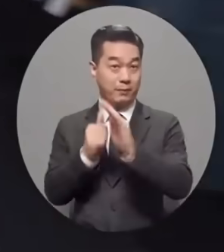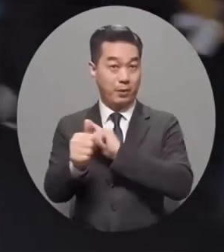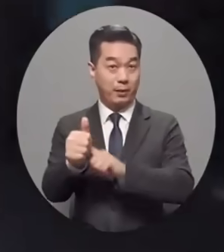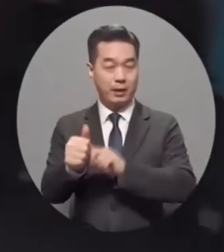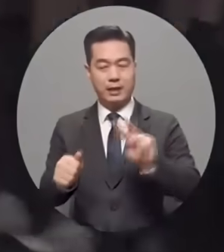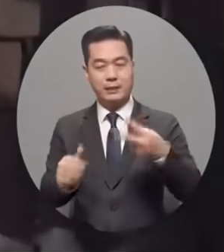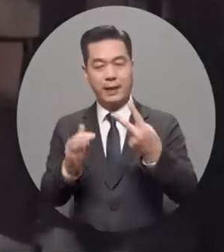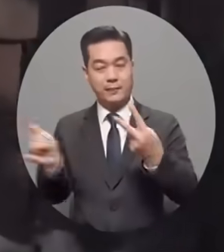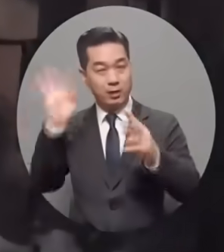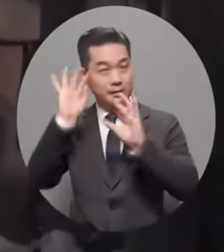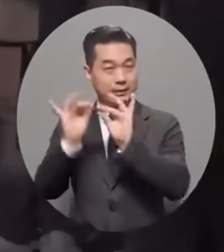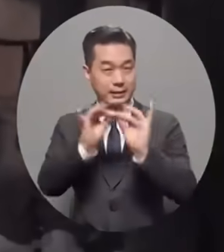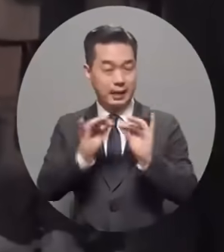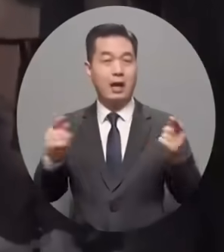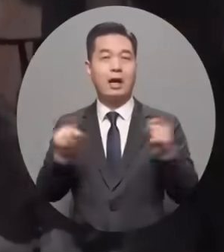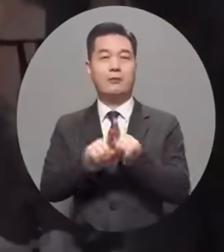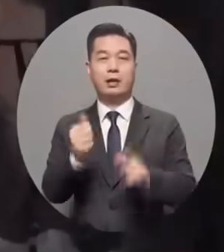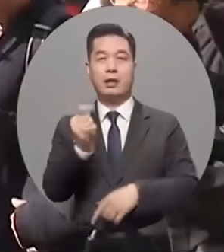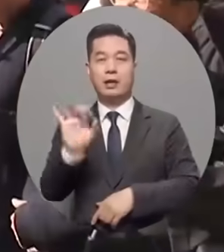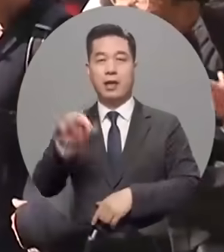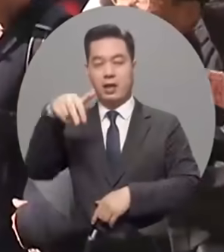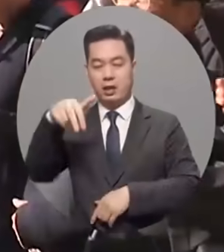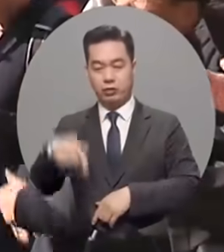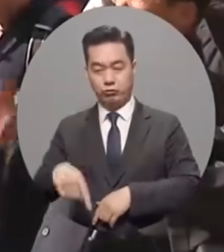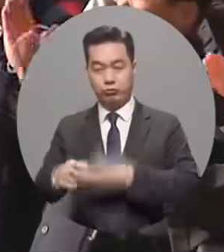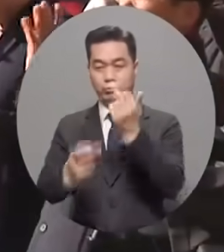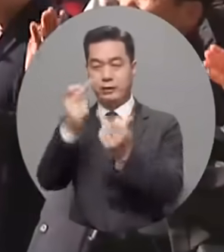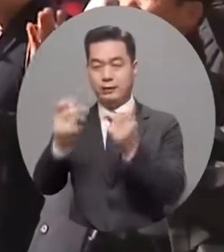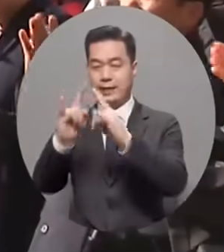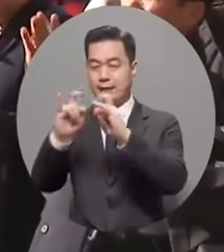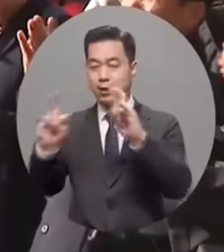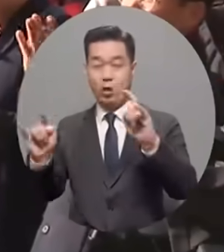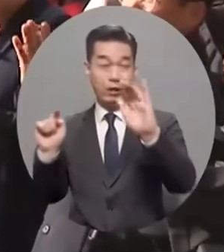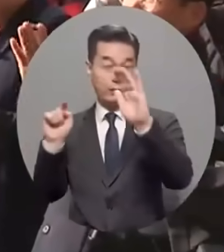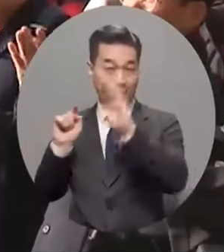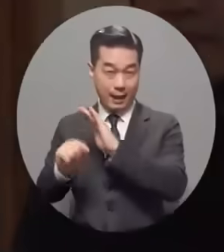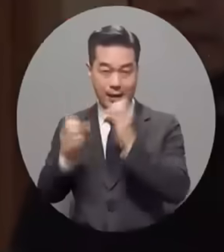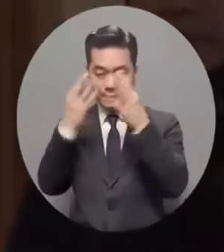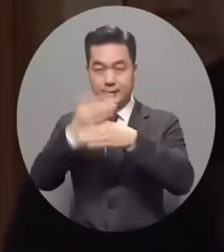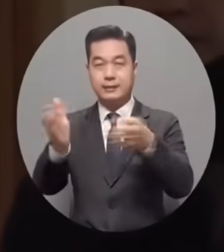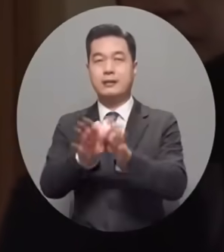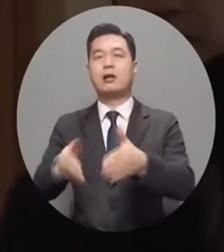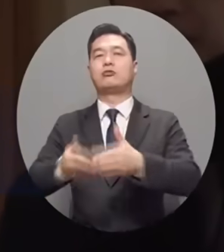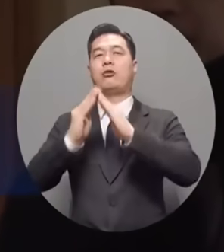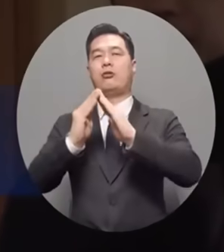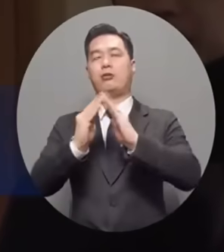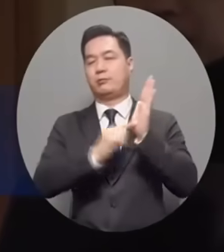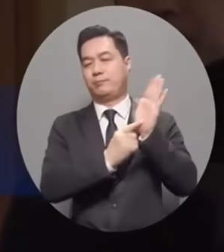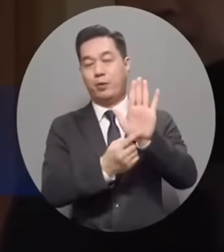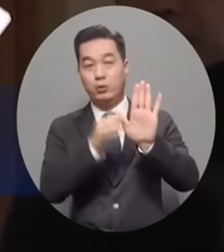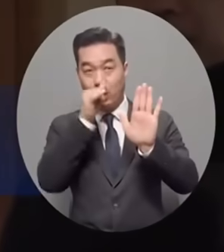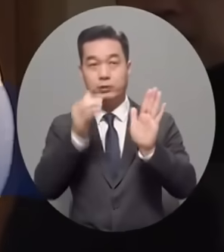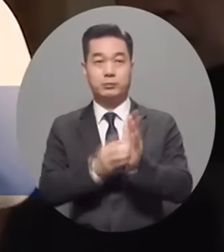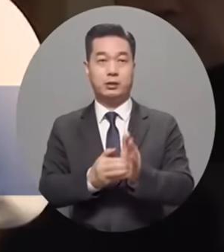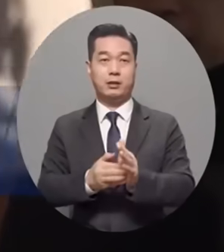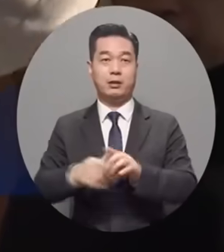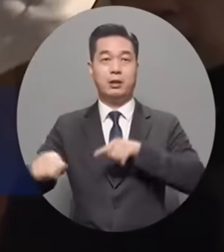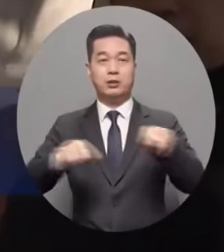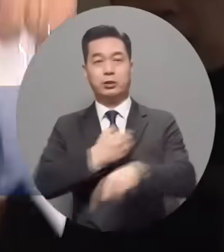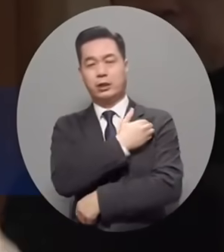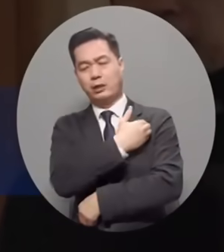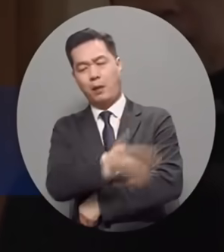함께 행주 산성을 찾아 사실상의 신당 출정식을 열었습니다. 정치를 이대로 둘 수는